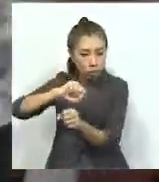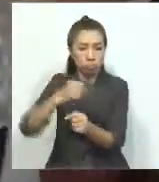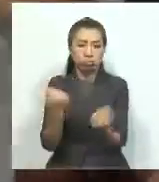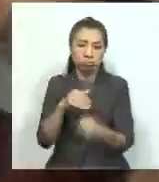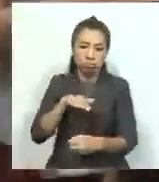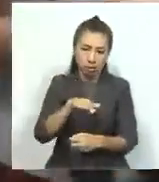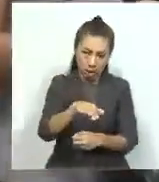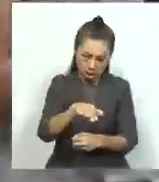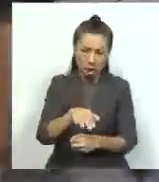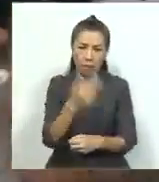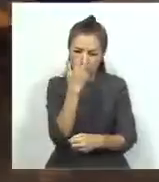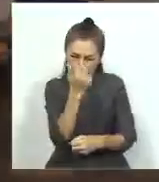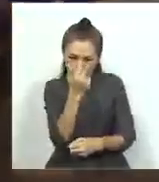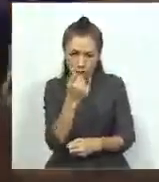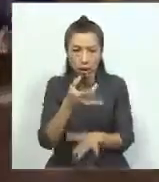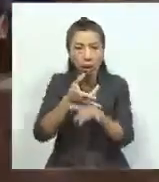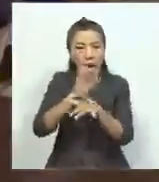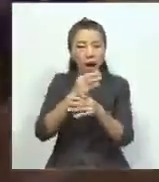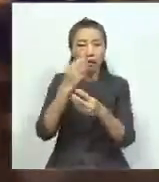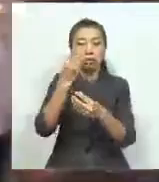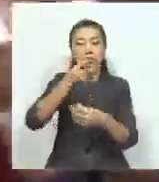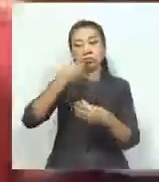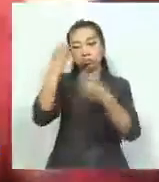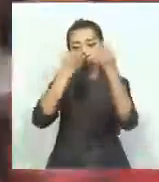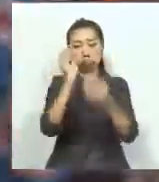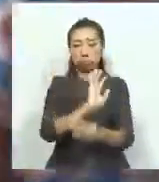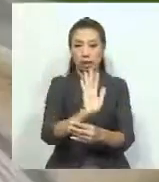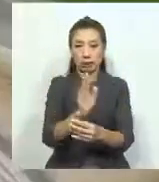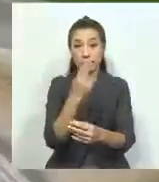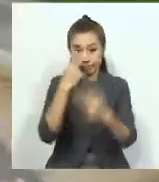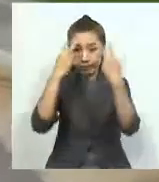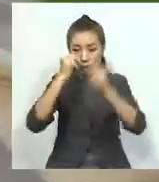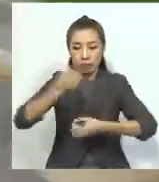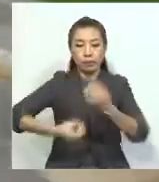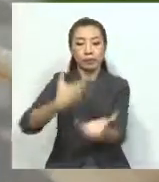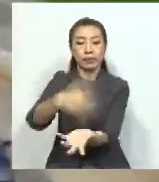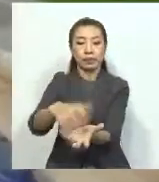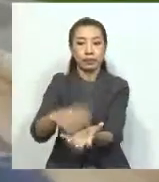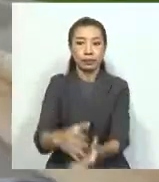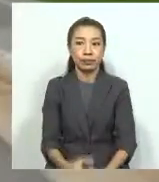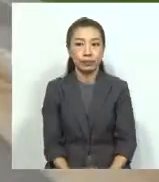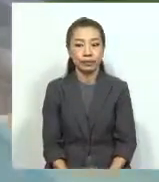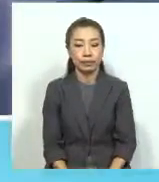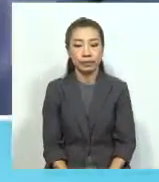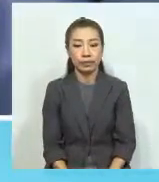ย่าประมาทอย่าดื่มสุราโดยเด็ดขาดค่ะไปฟังเสียงท่านนายกรัฐมนตรีกันค่ะ